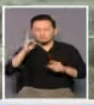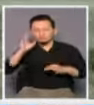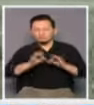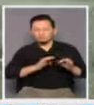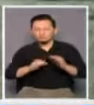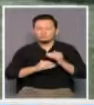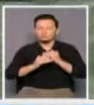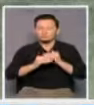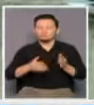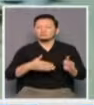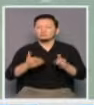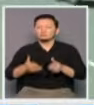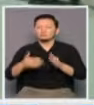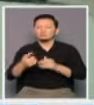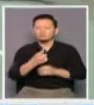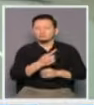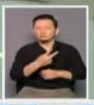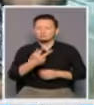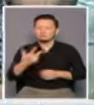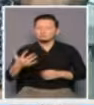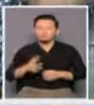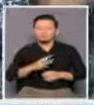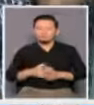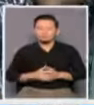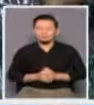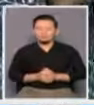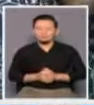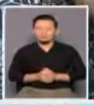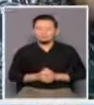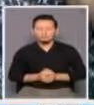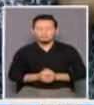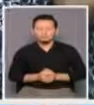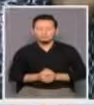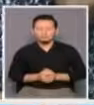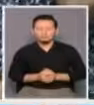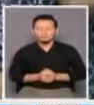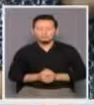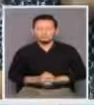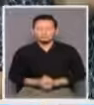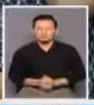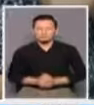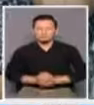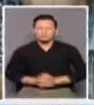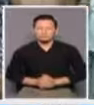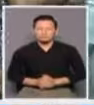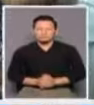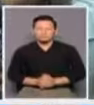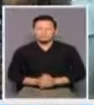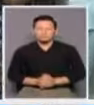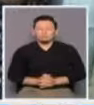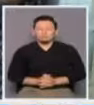жұмыстары ретімен бірінші көшеден басталған. Көше бірінші көше ғой. Осыны бастап қырды. Содан былай